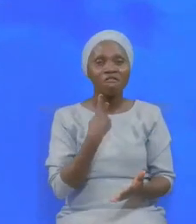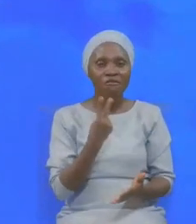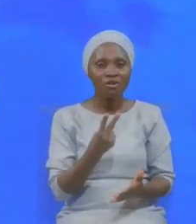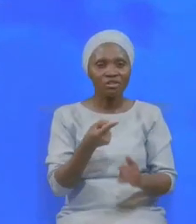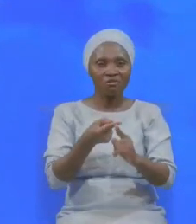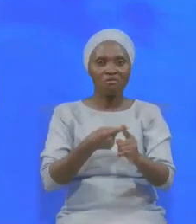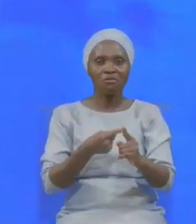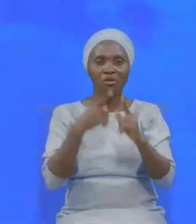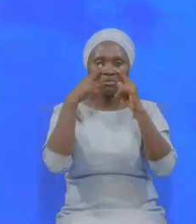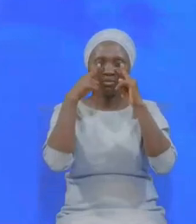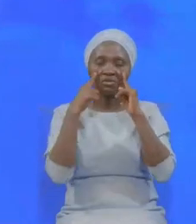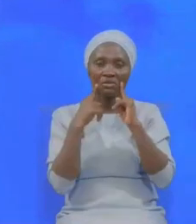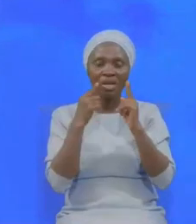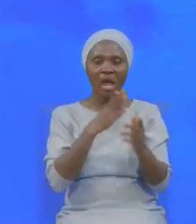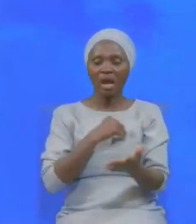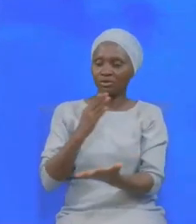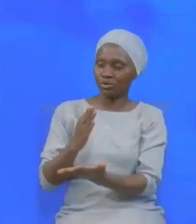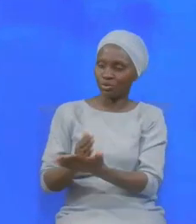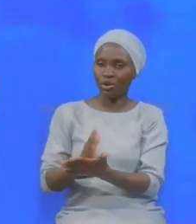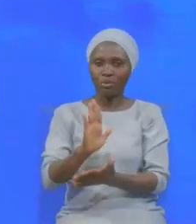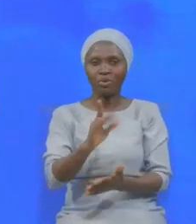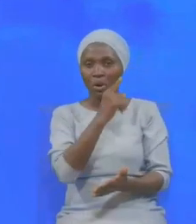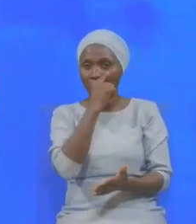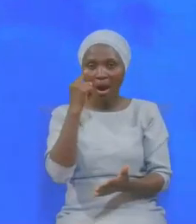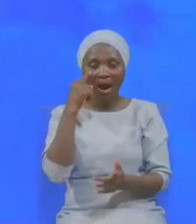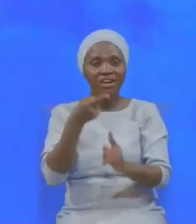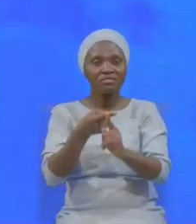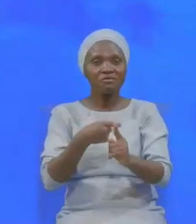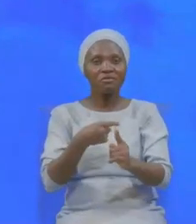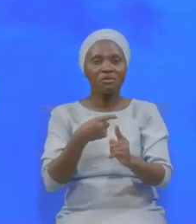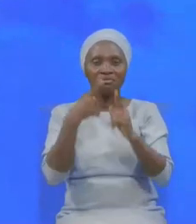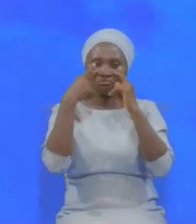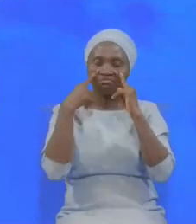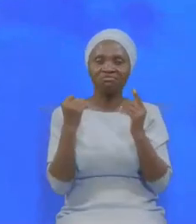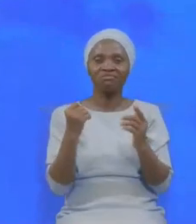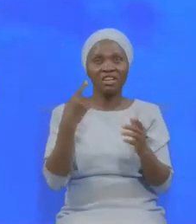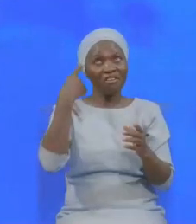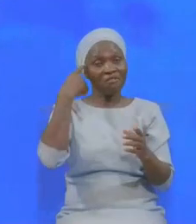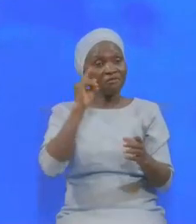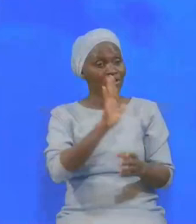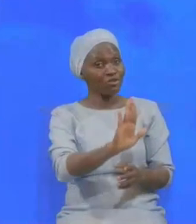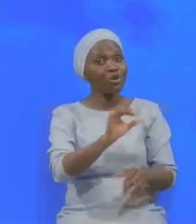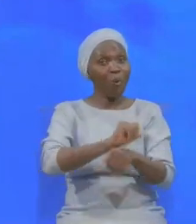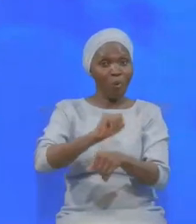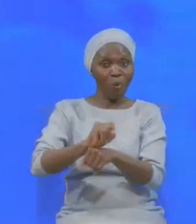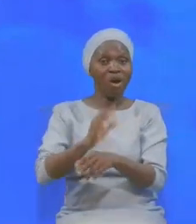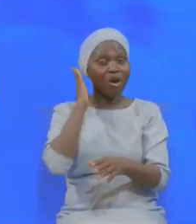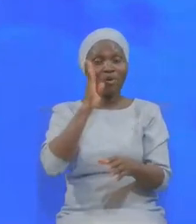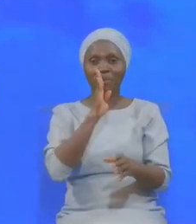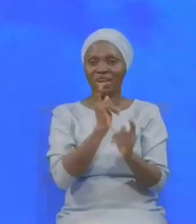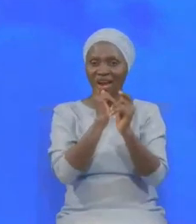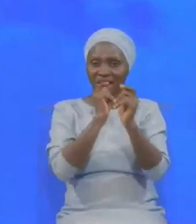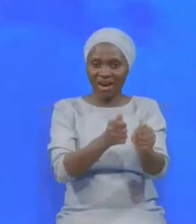Retiens les larmes de tes yeux, car il y aura un salaire pour tes